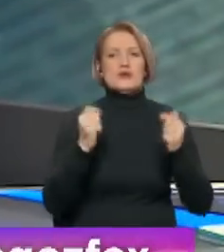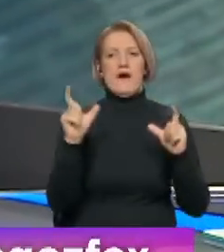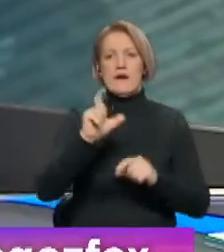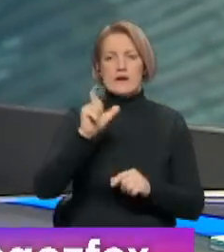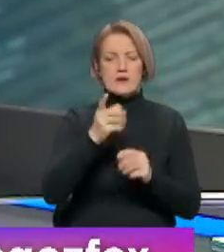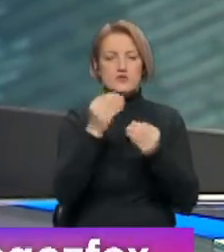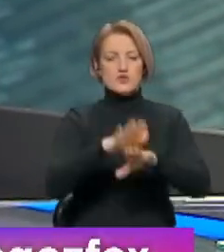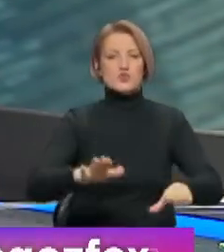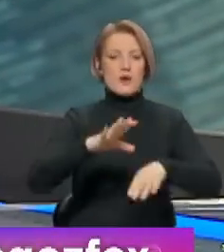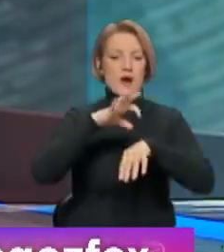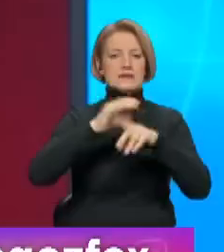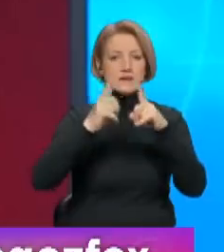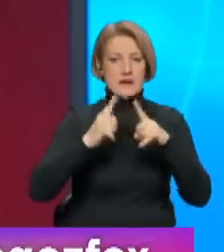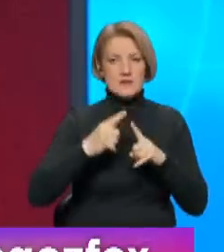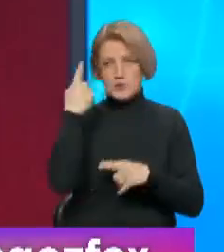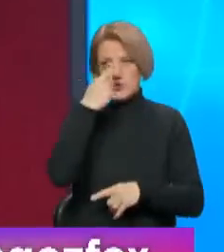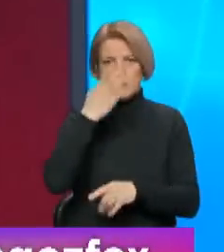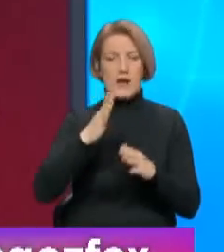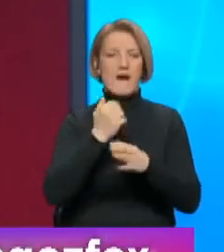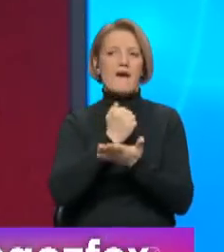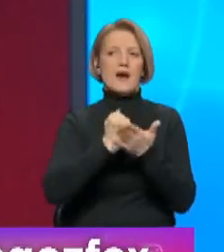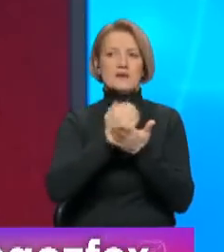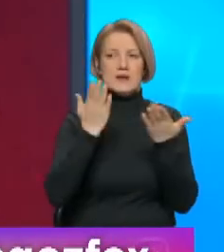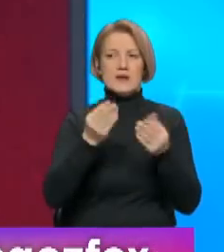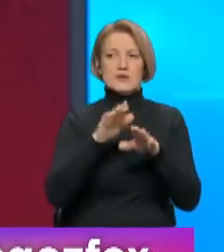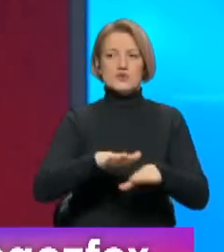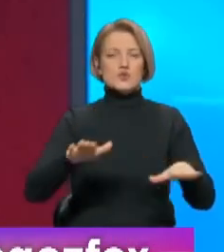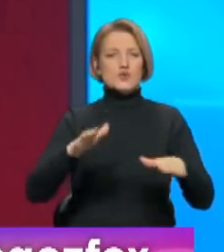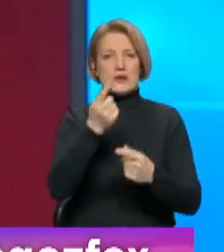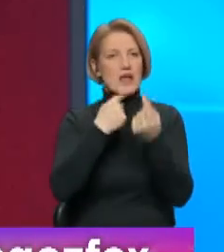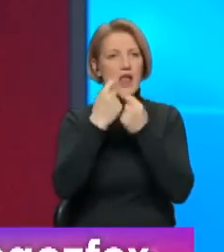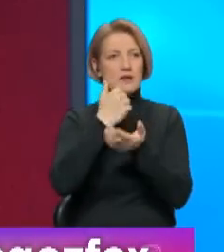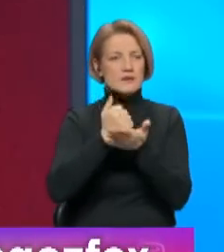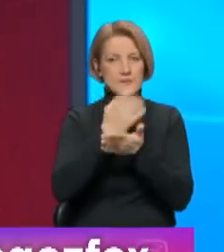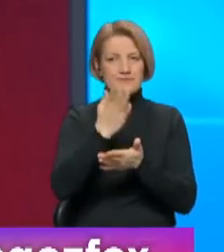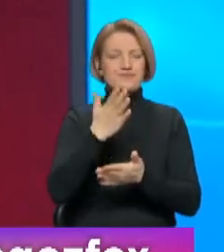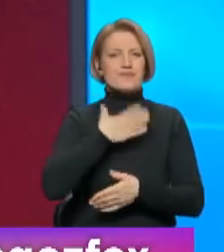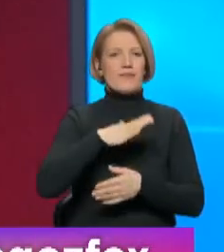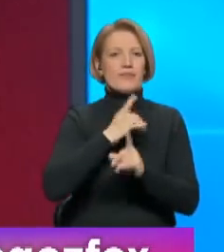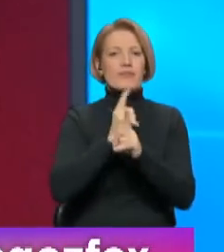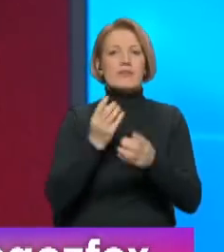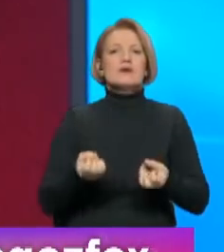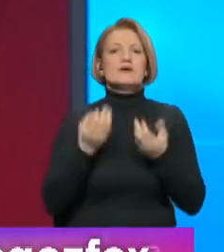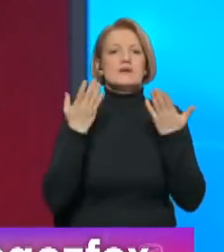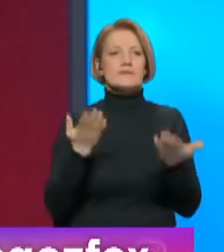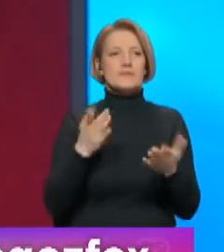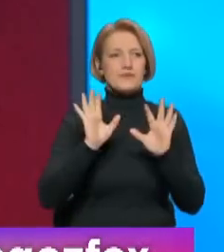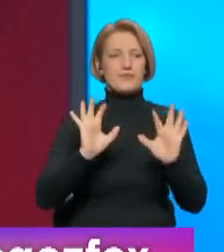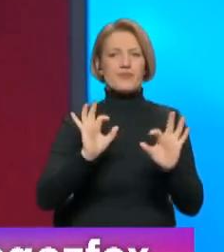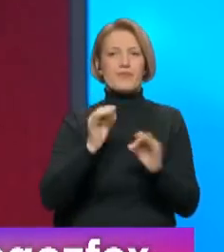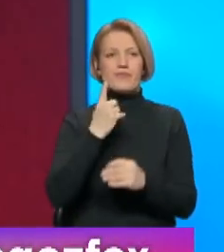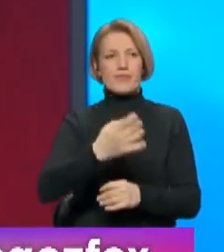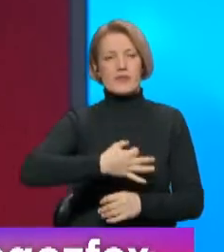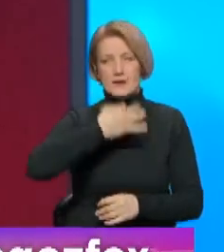artan Çocuk hasta sayısı nedeniyle eczaneler çocuk antibiyotiğinde talebi karşılayamıyorlar böyle bir